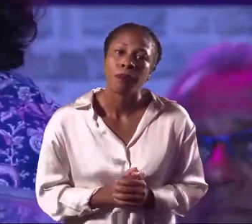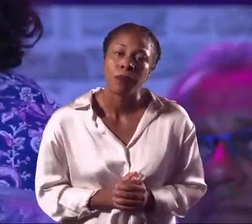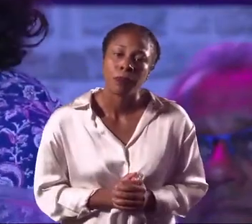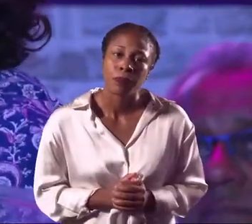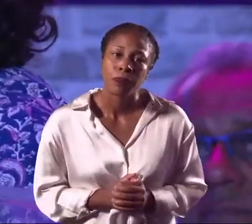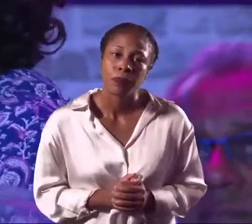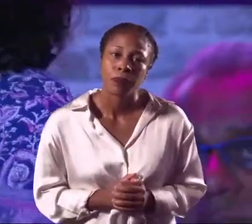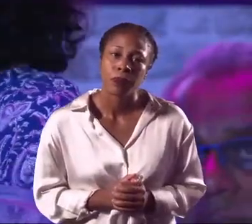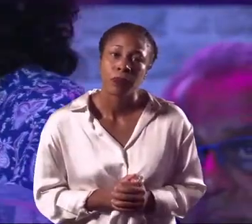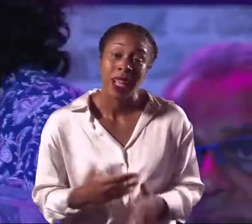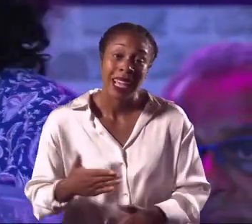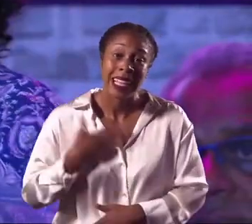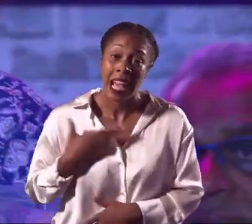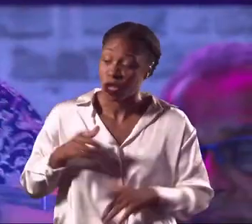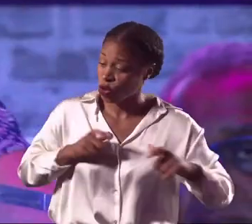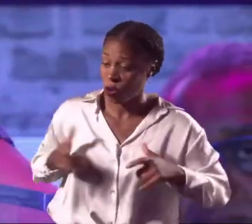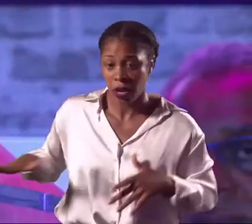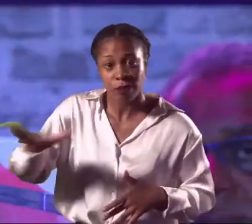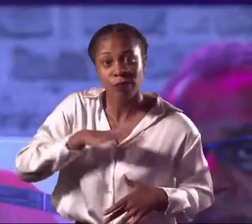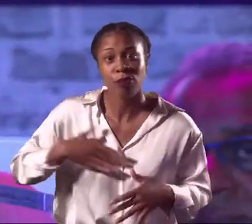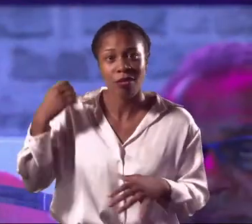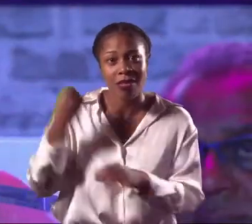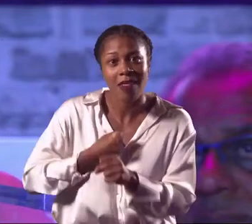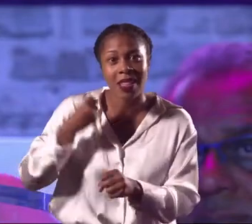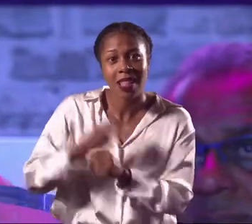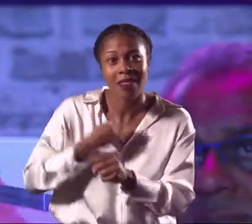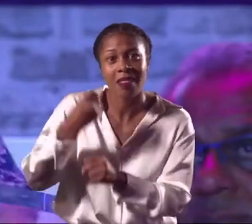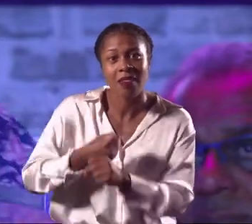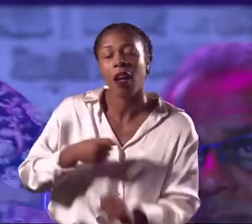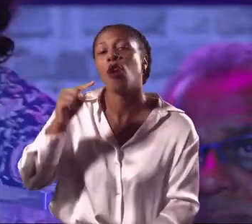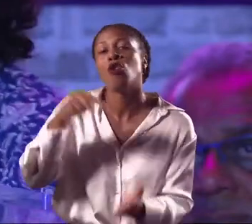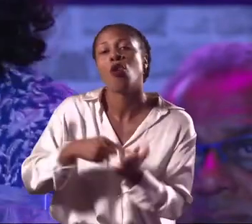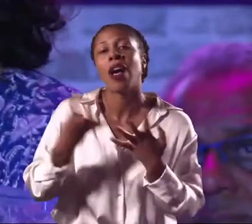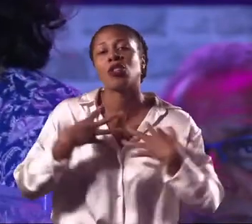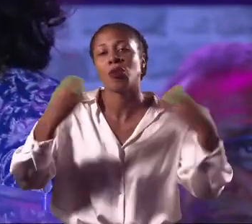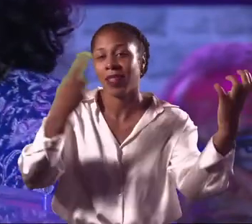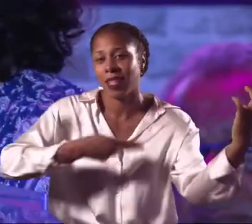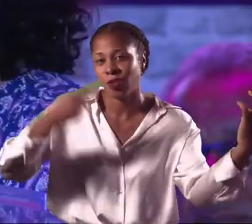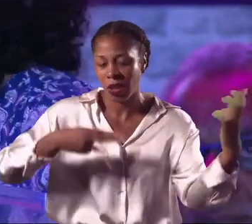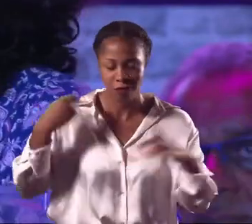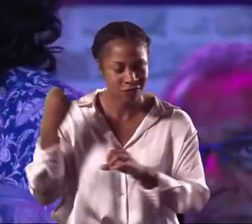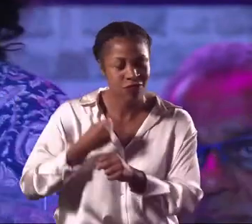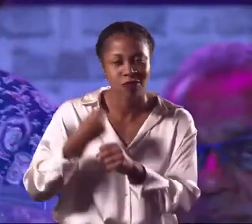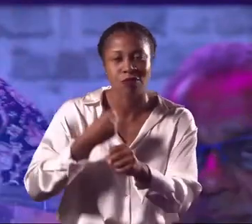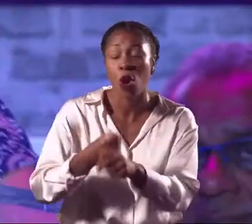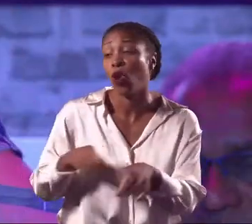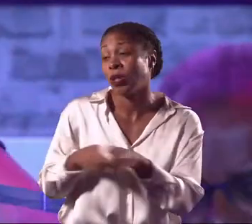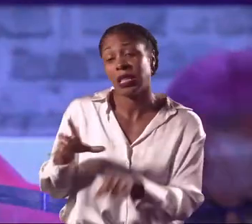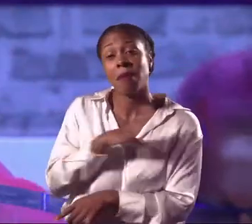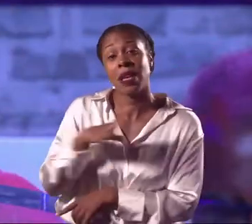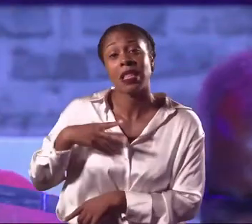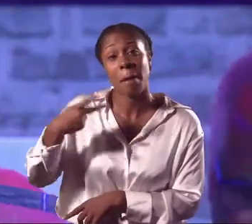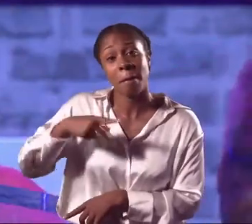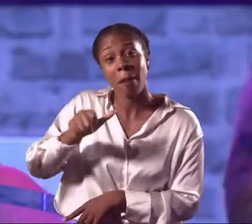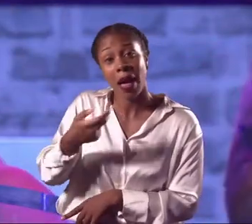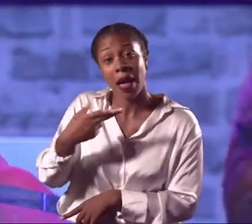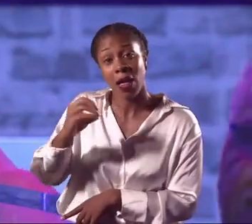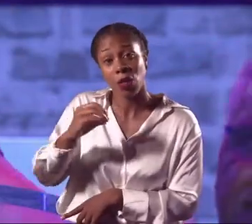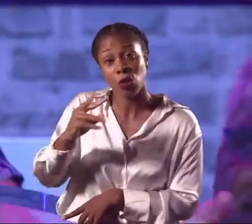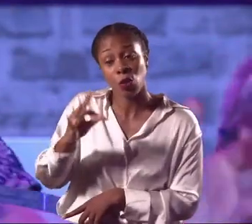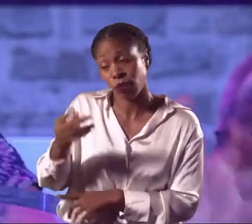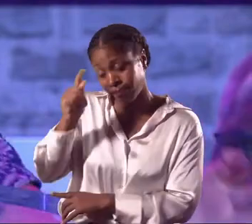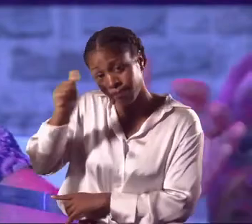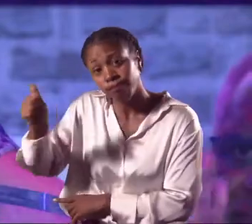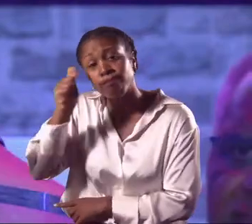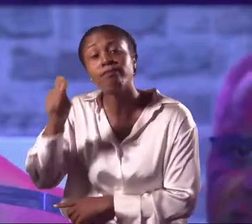grâce au travail de nos collègues à l'Assemblée nationale, et je veux saluer le rôle joué aussi par Mathilde Panot en la matière,